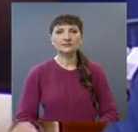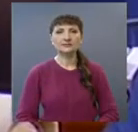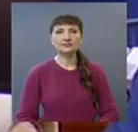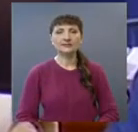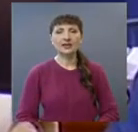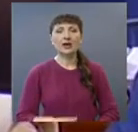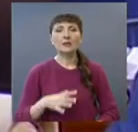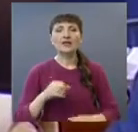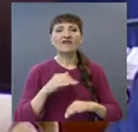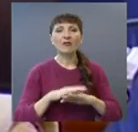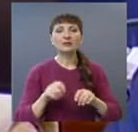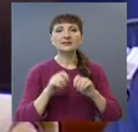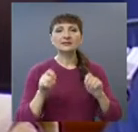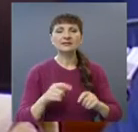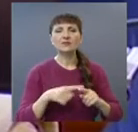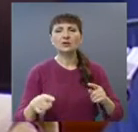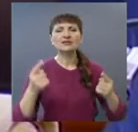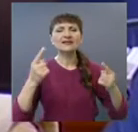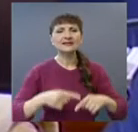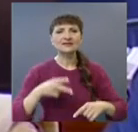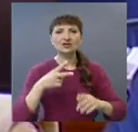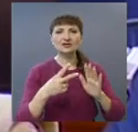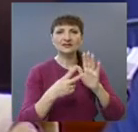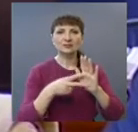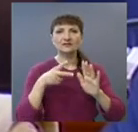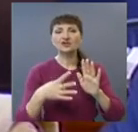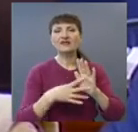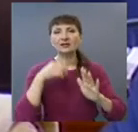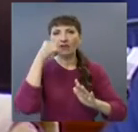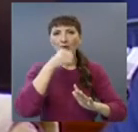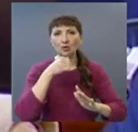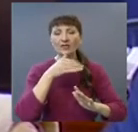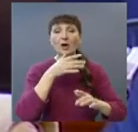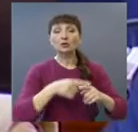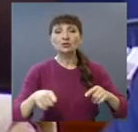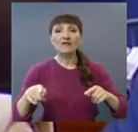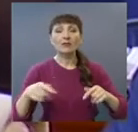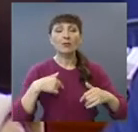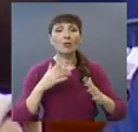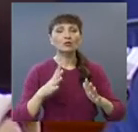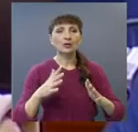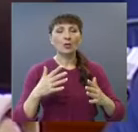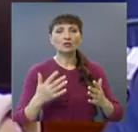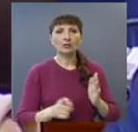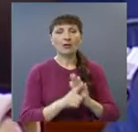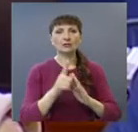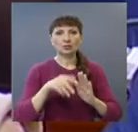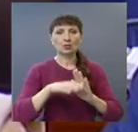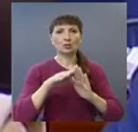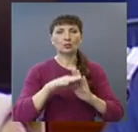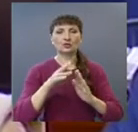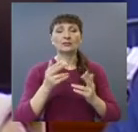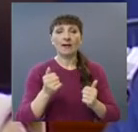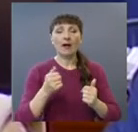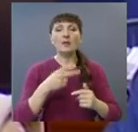Впервые этот фонд был распечатан в период тяжелейшего кризиса 2007-2009 годов. Но со временем мы стали не просто черпать ложкой при крайней необходимости,